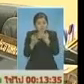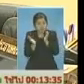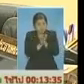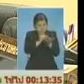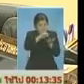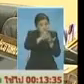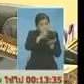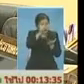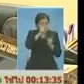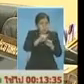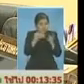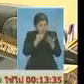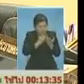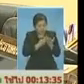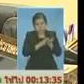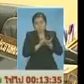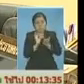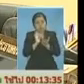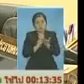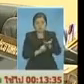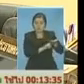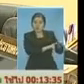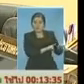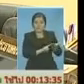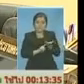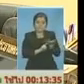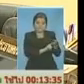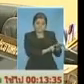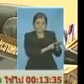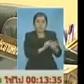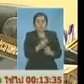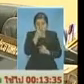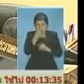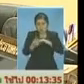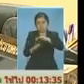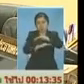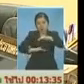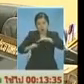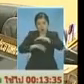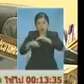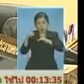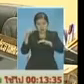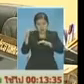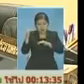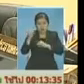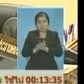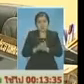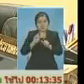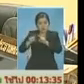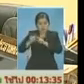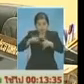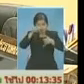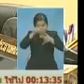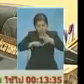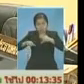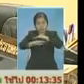เซ็นนะผมส่งกลับบ่อยๆแล้วผมบอกคุณให้งานเนี้ยพิสูจน์ด้วยข้อเท็จจริงพยานเอกสารและพยานบุคคล